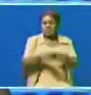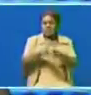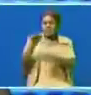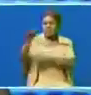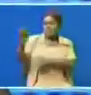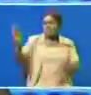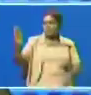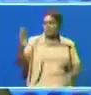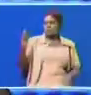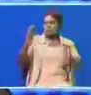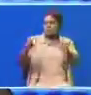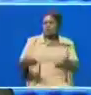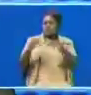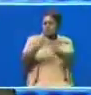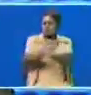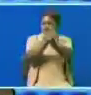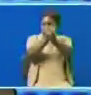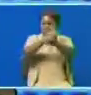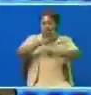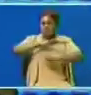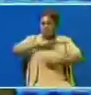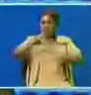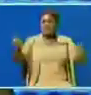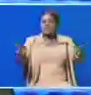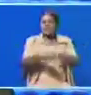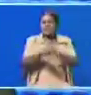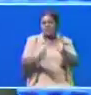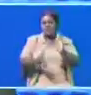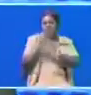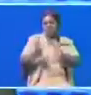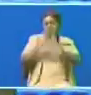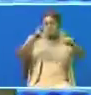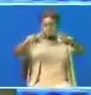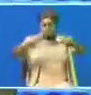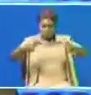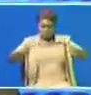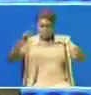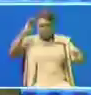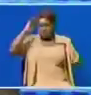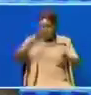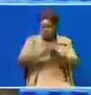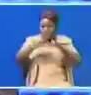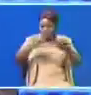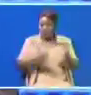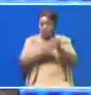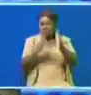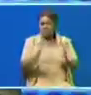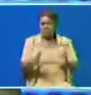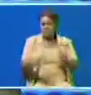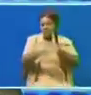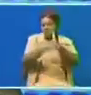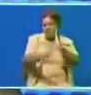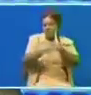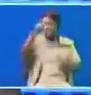vya usalama kumpa Atwoli usalama wa kutosha na pia kuharakisha katika uchunguzi wao. Wanaamini kwamba kuna viongozi tajika